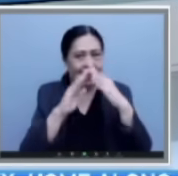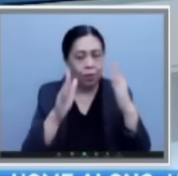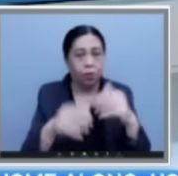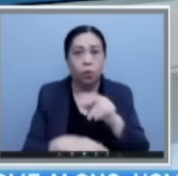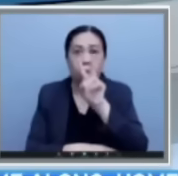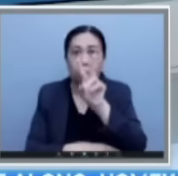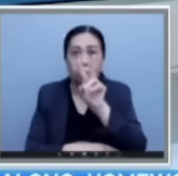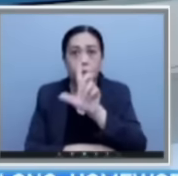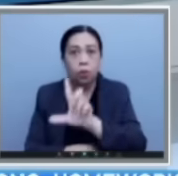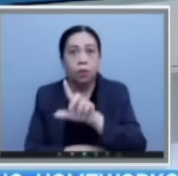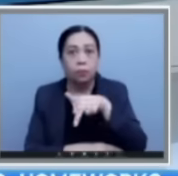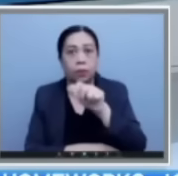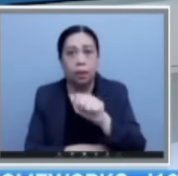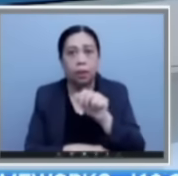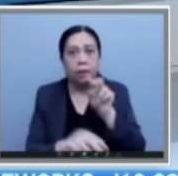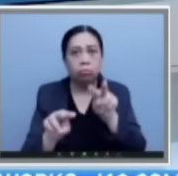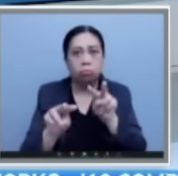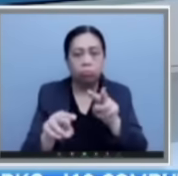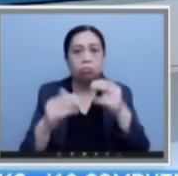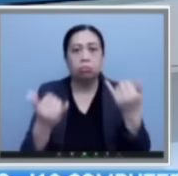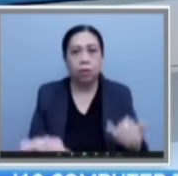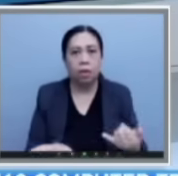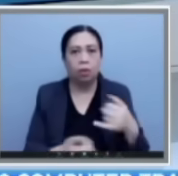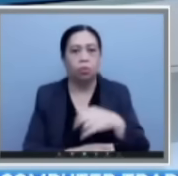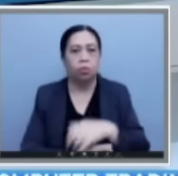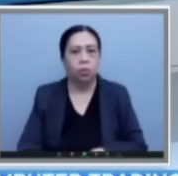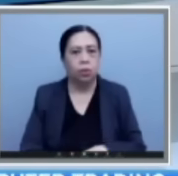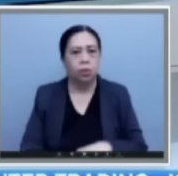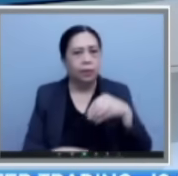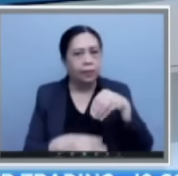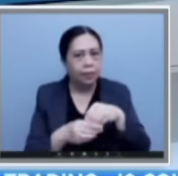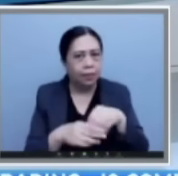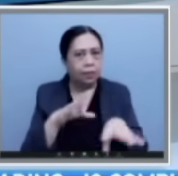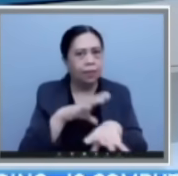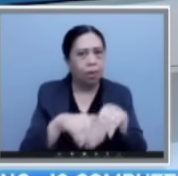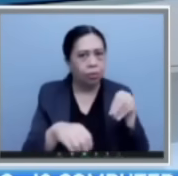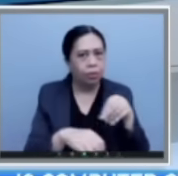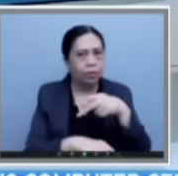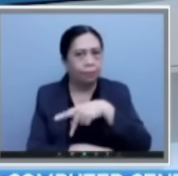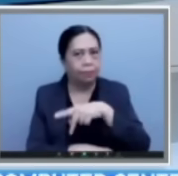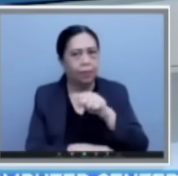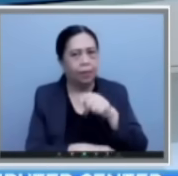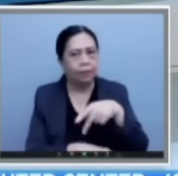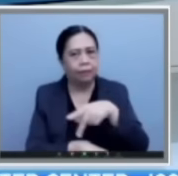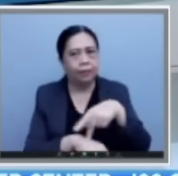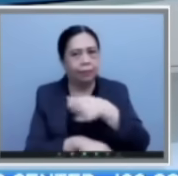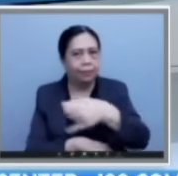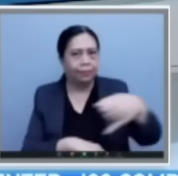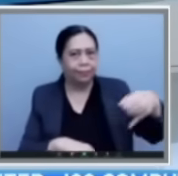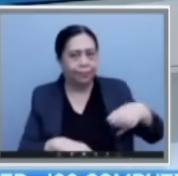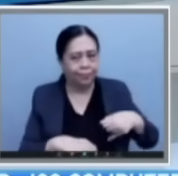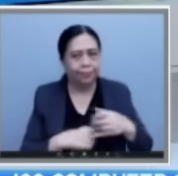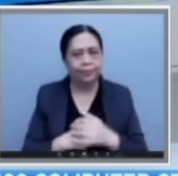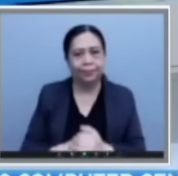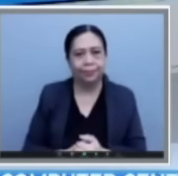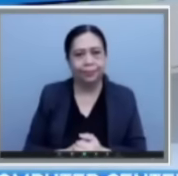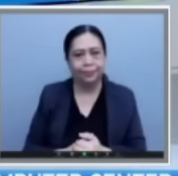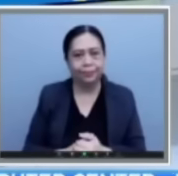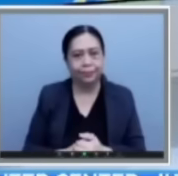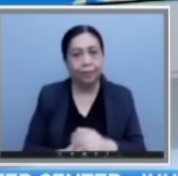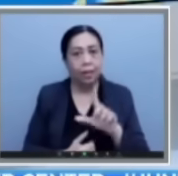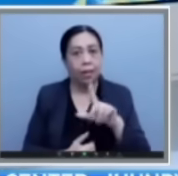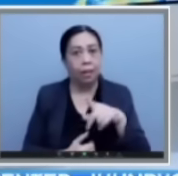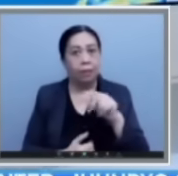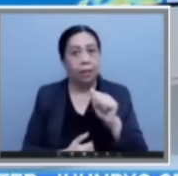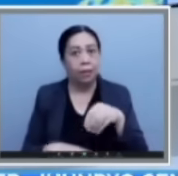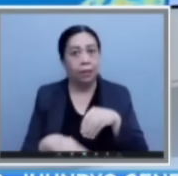low pressure area na binabantayan ng pag-asa sa loob yan at sa labas ng Philippine area of responsibility ang lpa sa loob